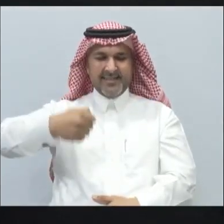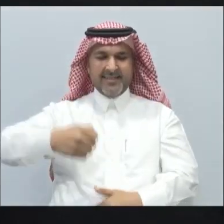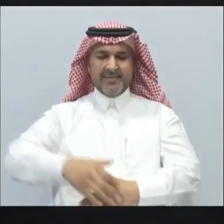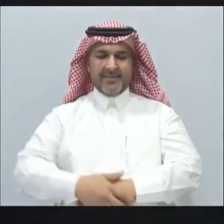امان الله